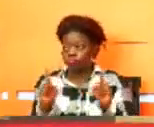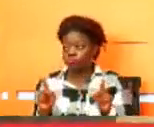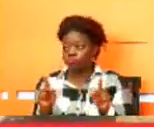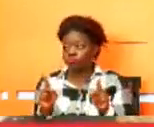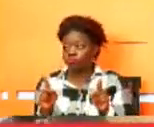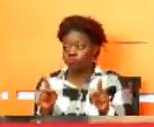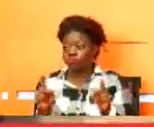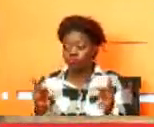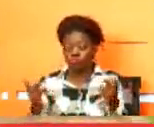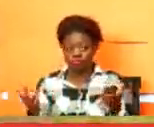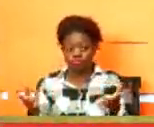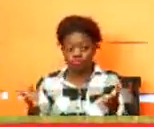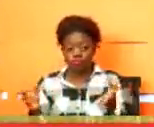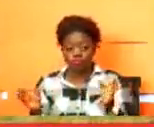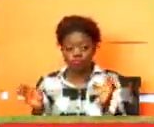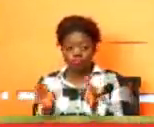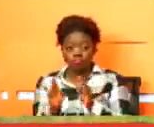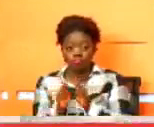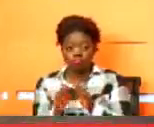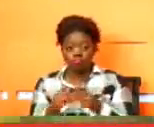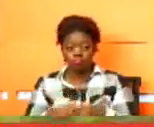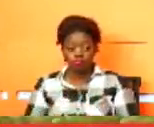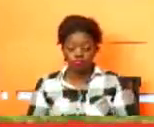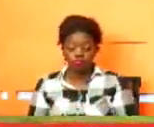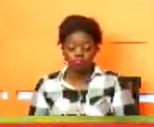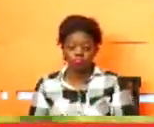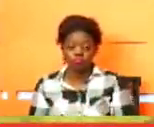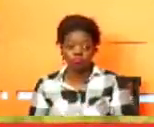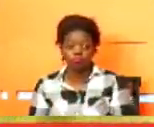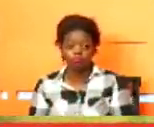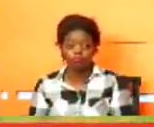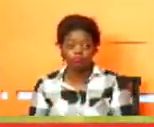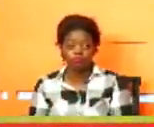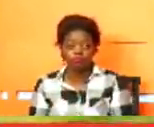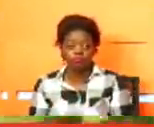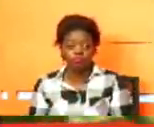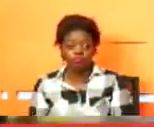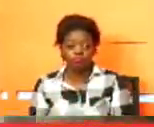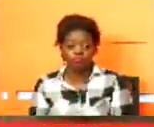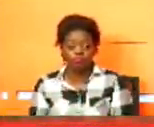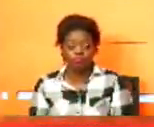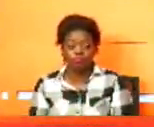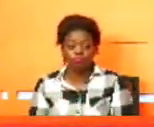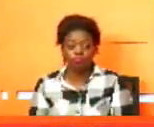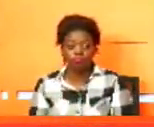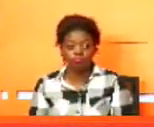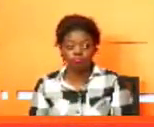peace. Waswabeka Sentongo yakusakide gulire lino ku Lwabukedde TV.